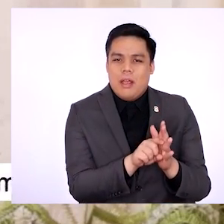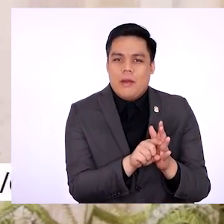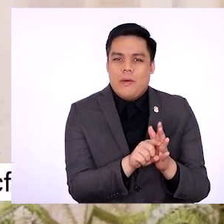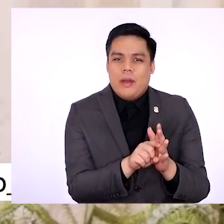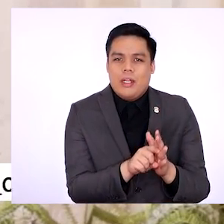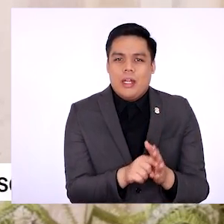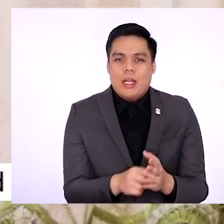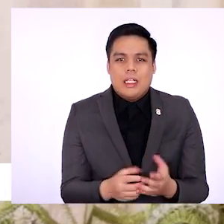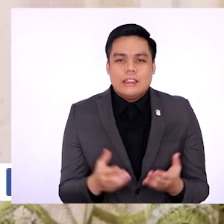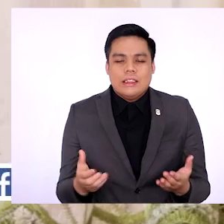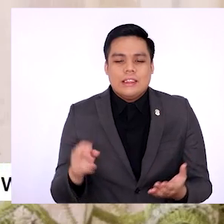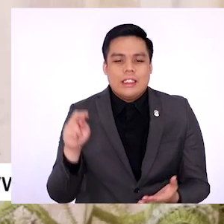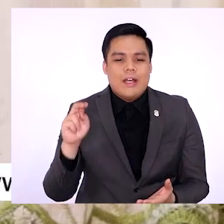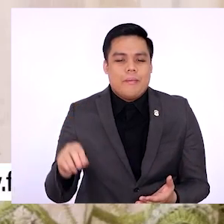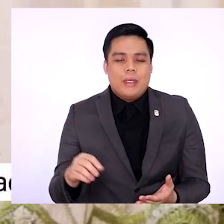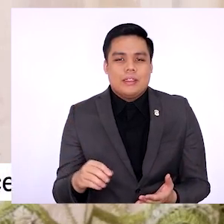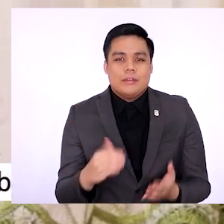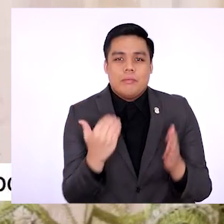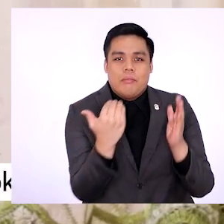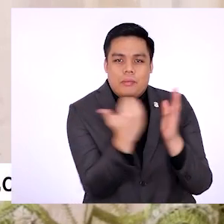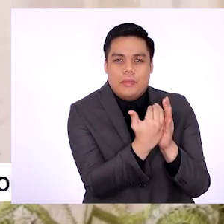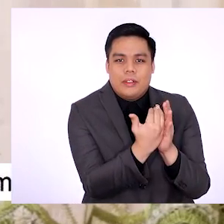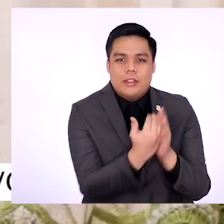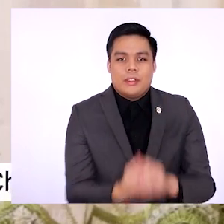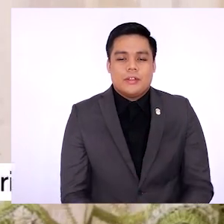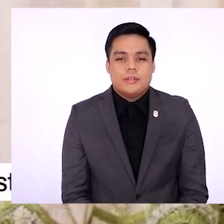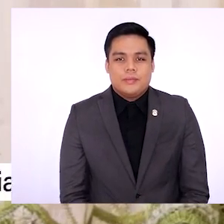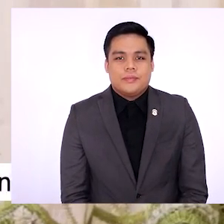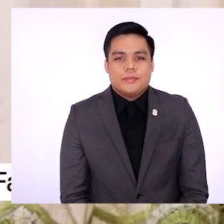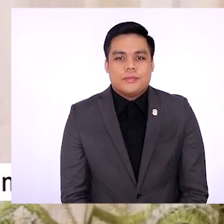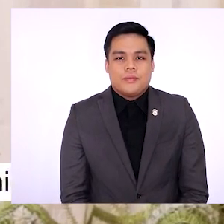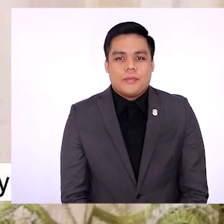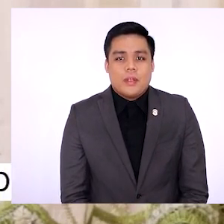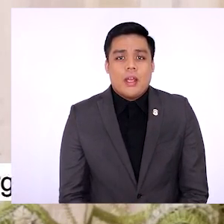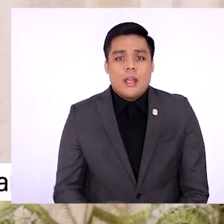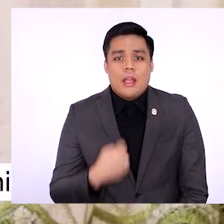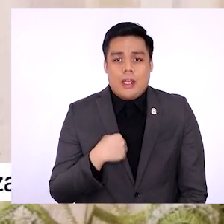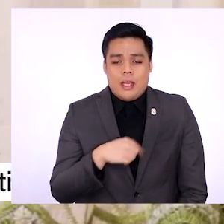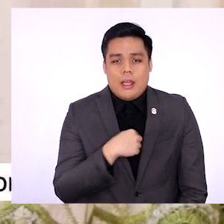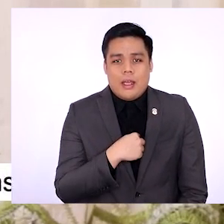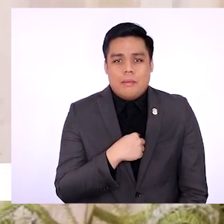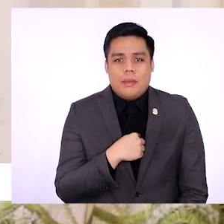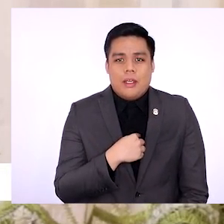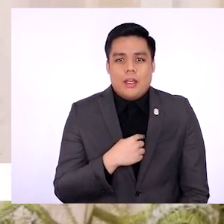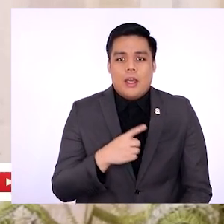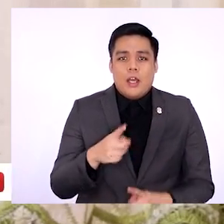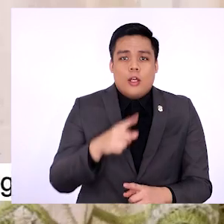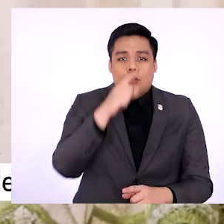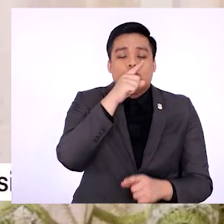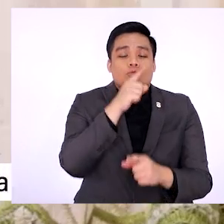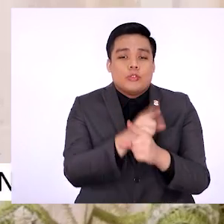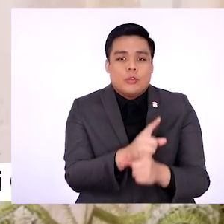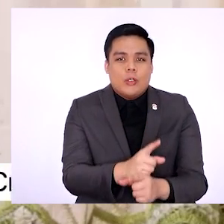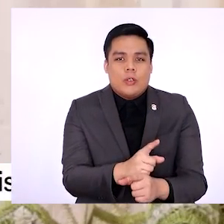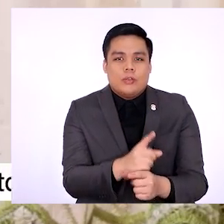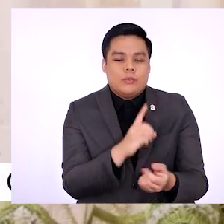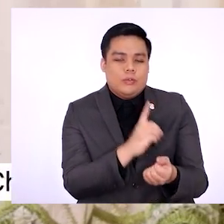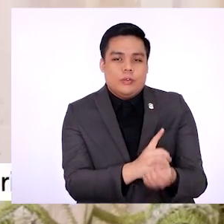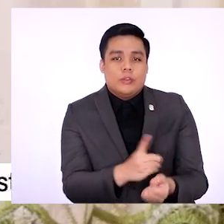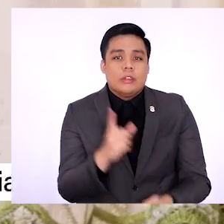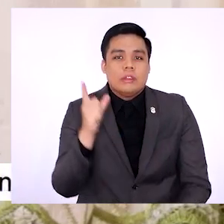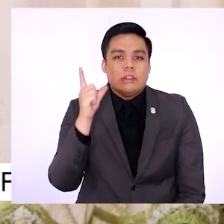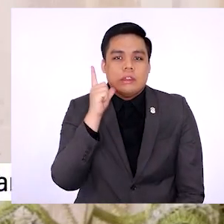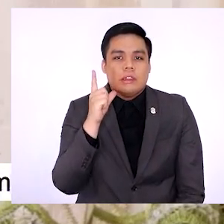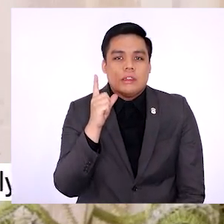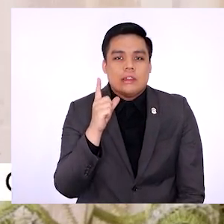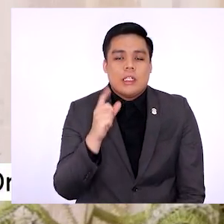dapat. At maganda rin naman po para sa akin na natugunan ni Kan, Dr. Anita, yung mga gamot na dapat